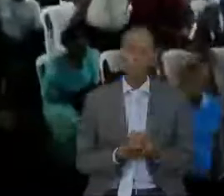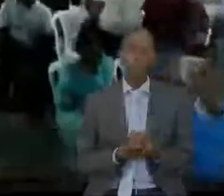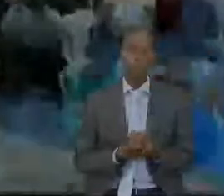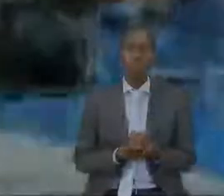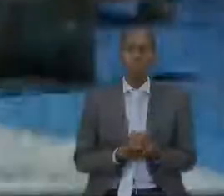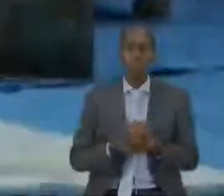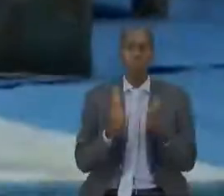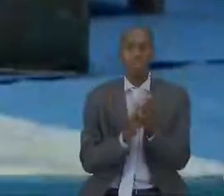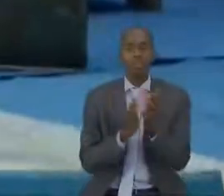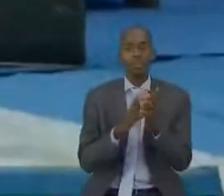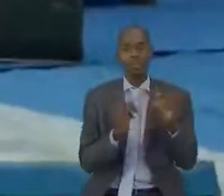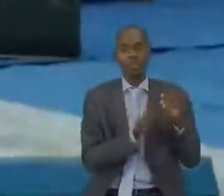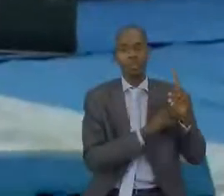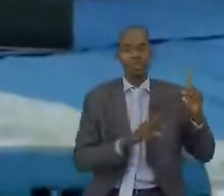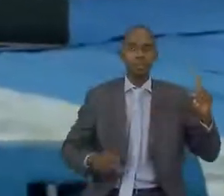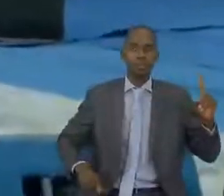Gloire à Dieu.